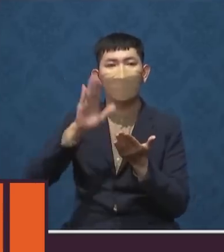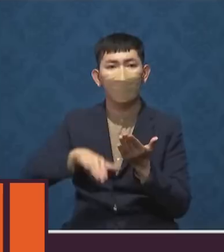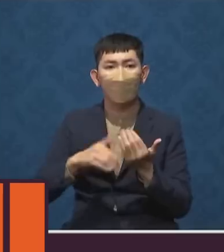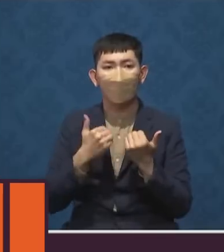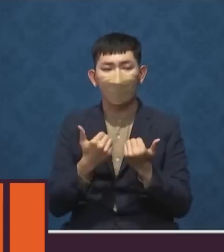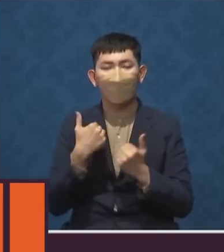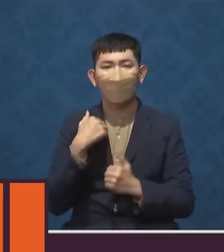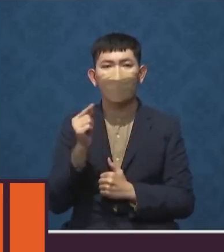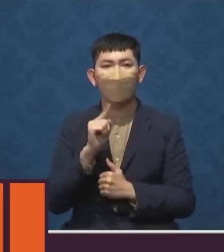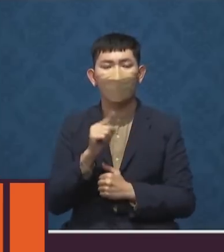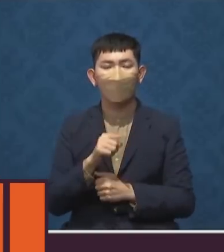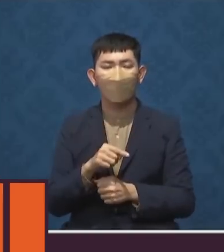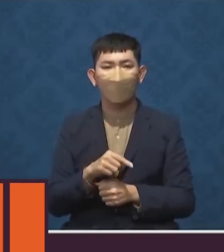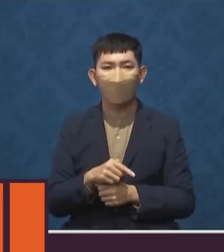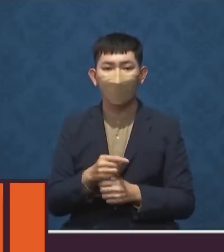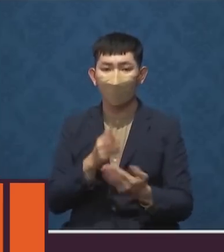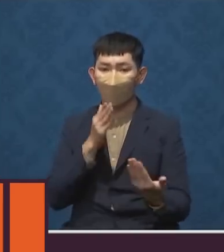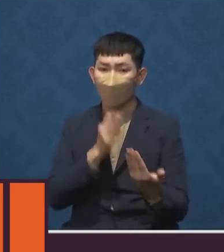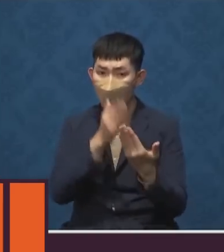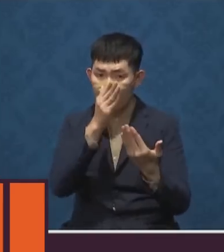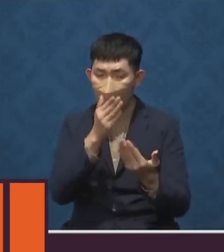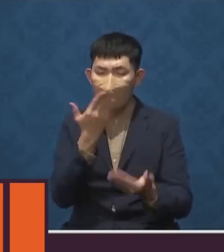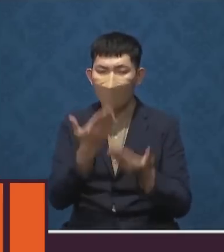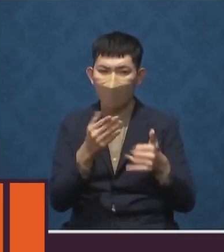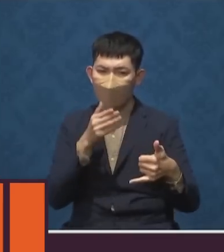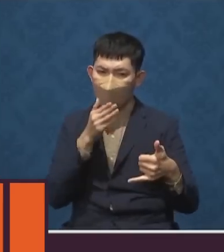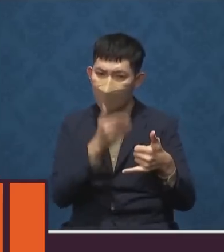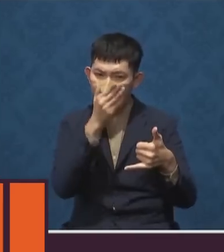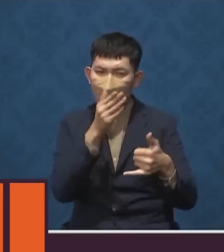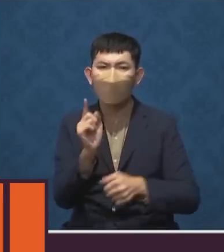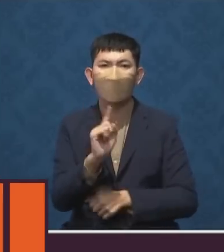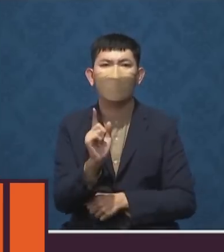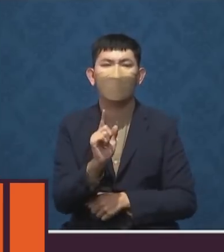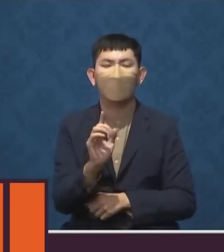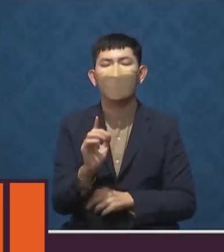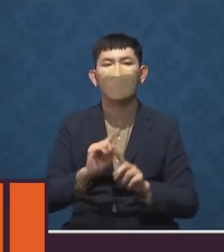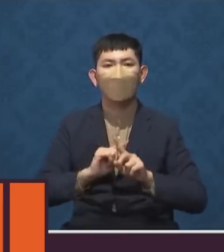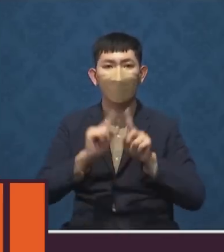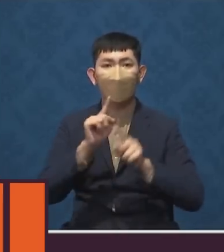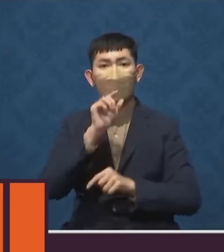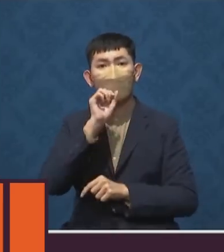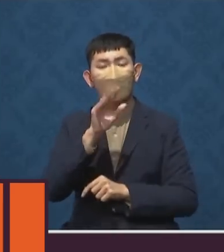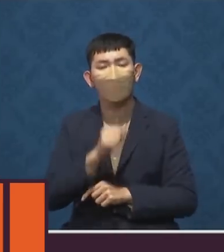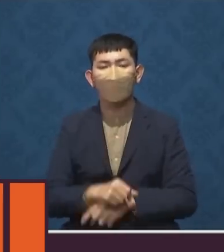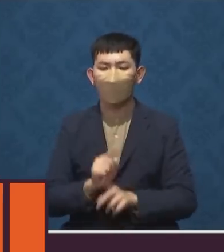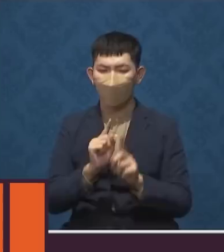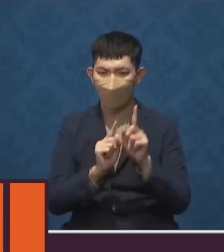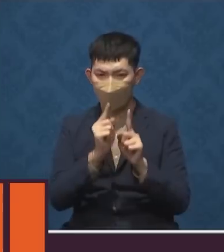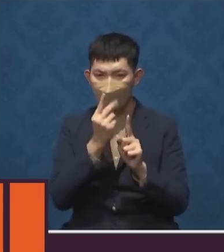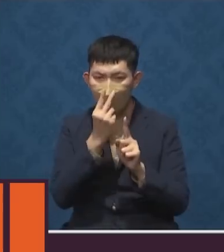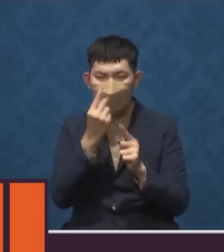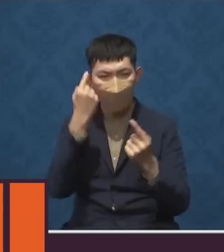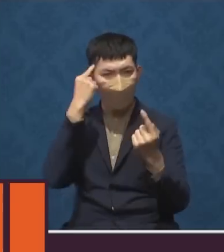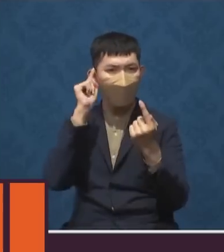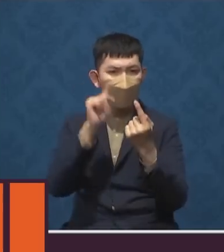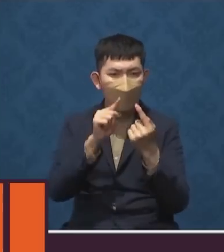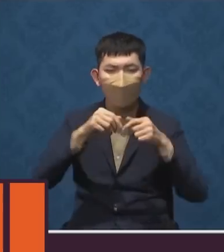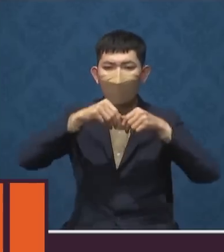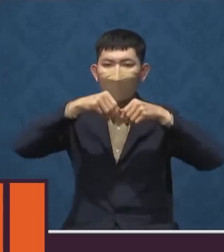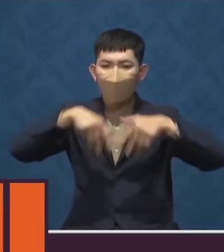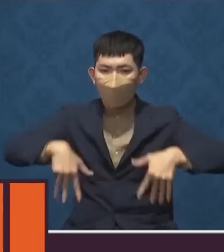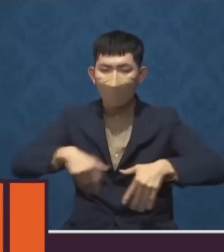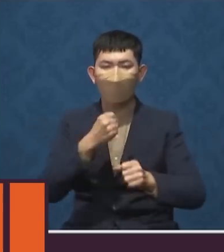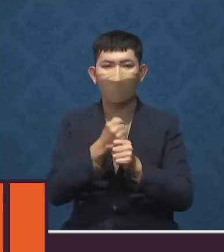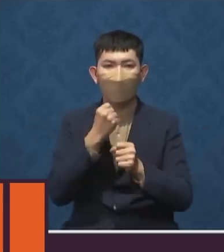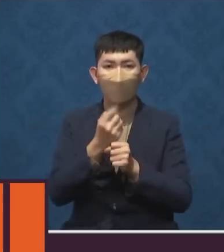ี้ไมไดเปการโจมตตัวท่านหรองานขท่เปรายบคคลแต่เปการบอกว่า จากการประเมิญวาธุปรสงค Waters grillและผล